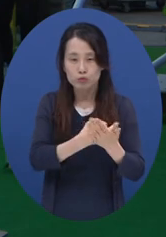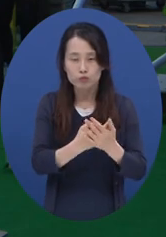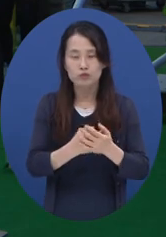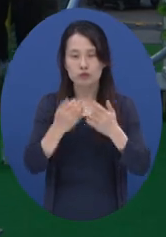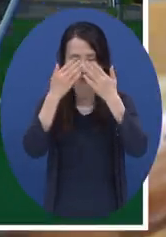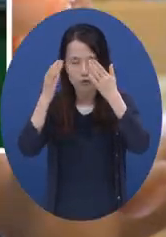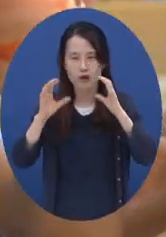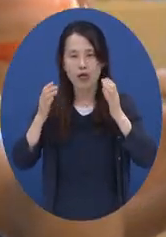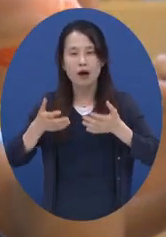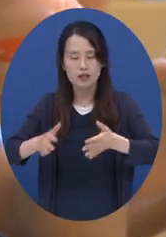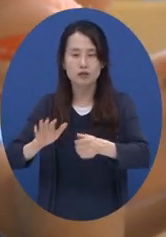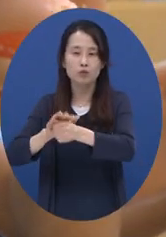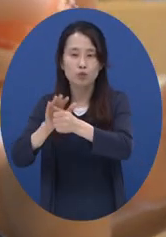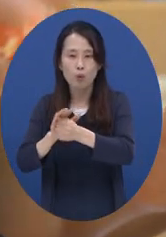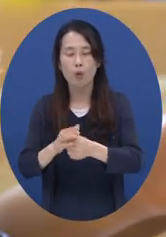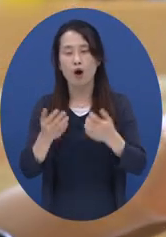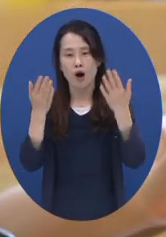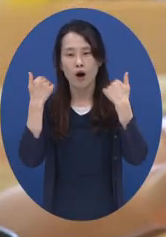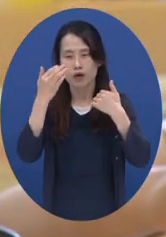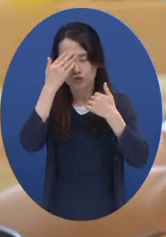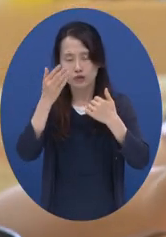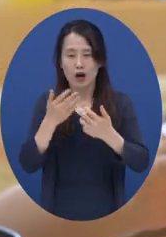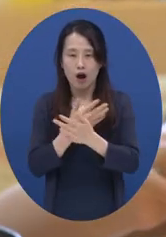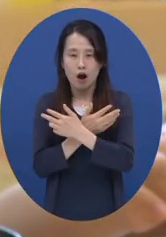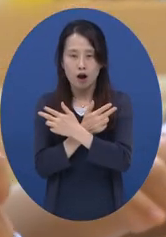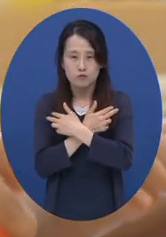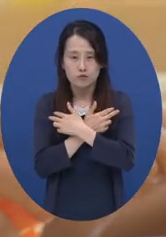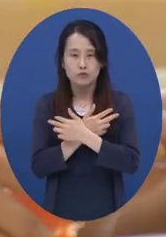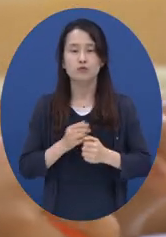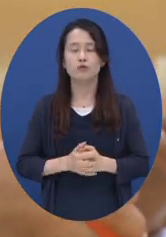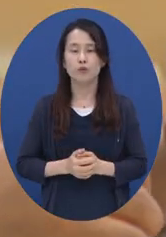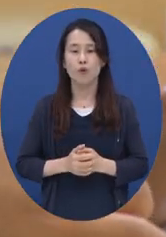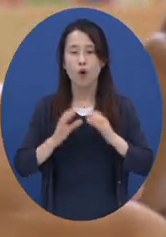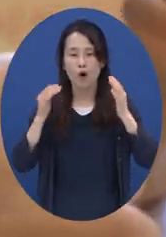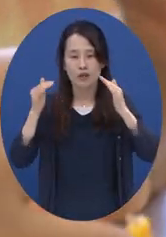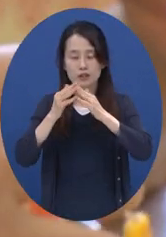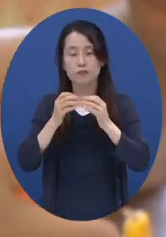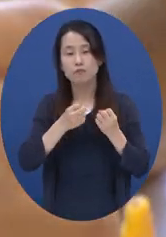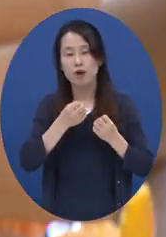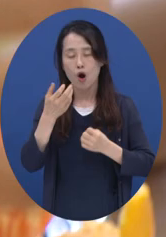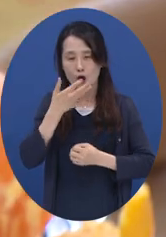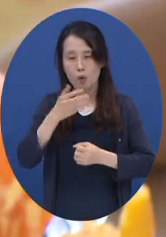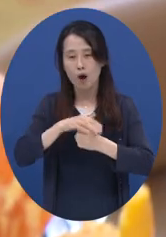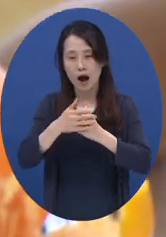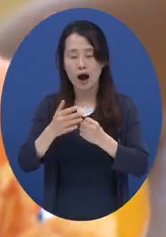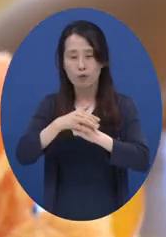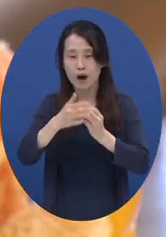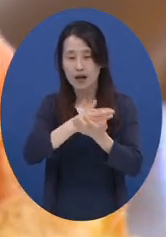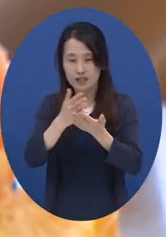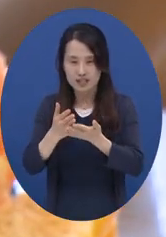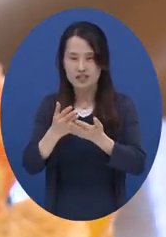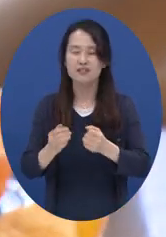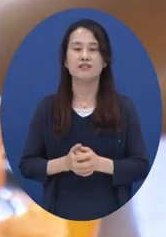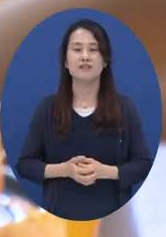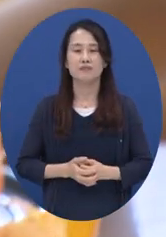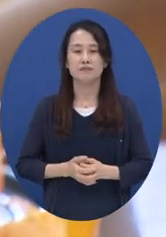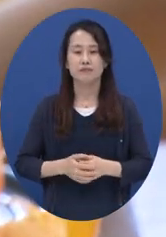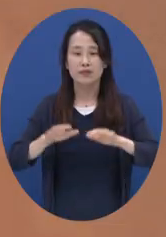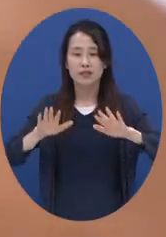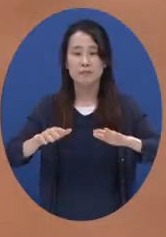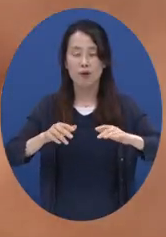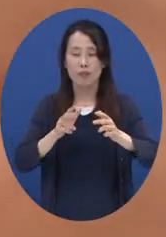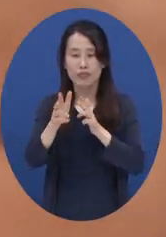청년 기본소득과 무상 산후조리, 무상 교복에 이어 어린이집 건강 과일로까지 확대된 민선 7기 경기도 무상 복지